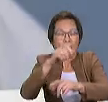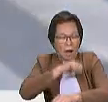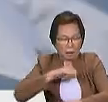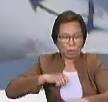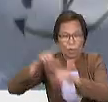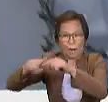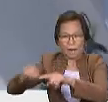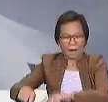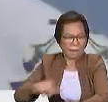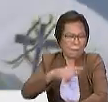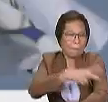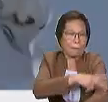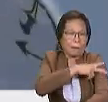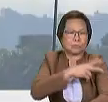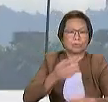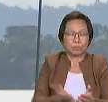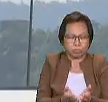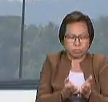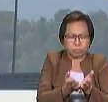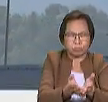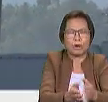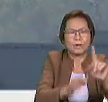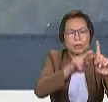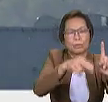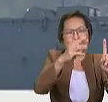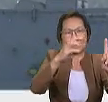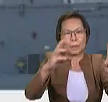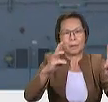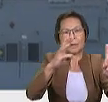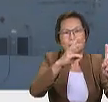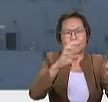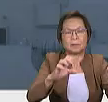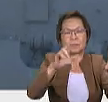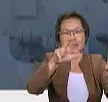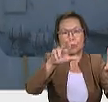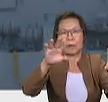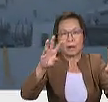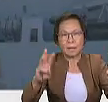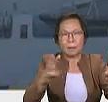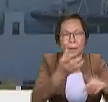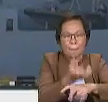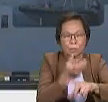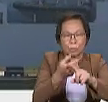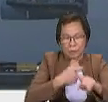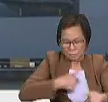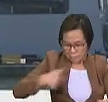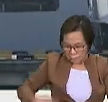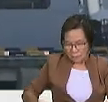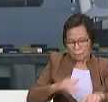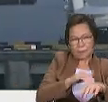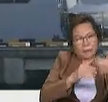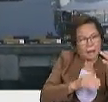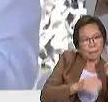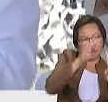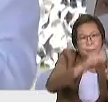telah melaksanakan pelayaran pulang sejauh 1836 batu Nautica dari Cina pada 18